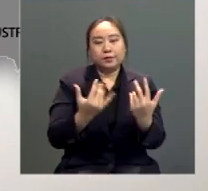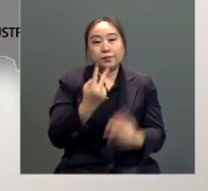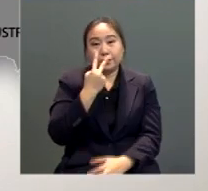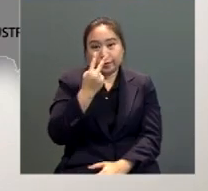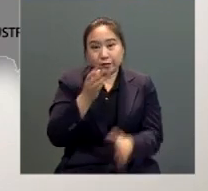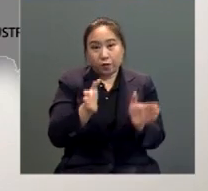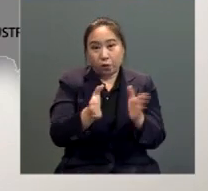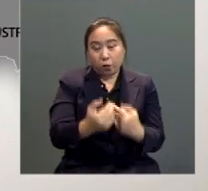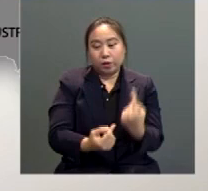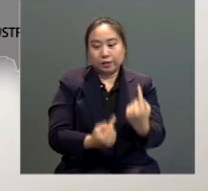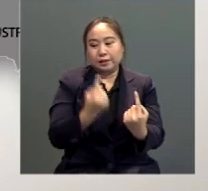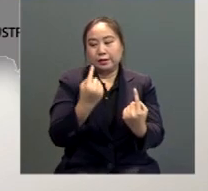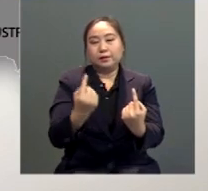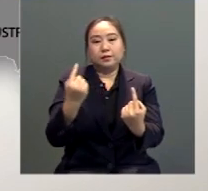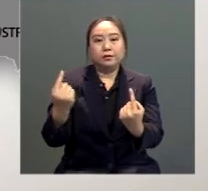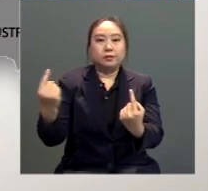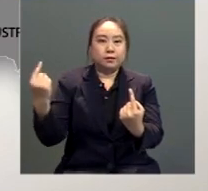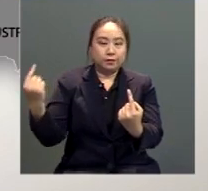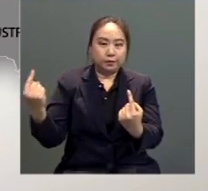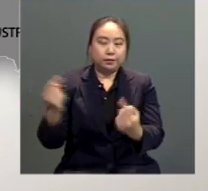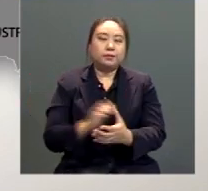คนท่านที่มาถึงได้มีกระบวนการตรวจครองอีกครั้งจากชุดคัดกรองและรักษาพยาบาลจากโรงพยาบาลค่ายนวมินทรราชินีก่อนจัดให้เข้าที่พักรอดูอาการซึ่งได้จากให้พักห้องละ1คนเท่านั้นครับคือต้องบอกไม่ต้องแบบนี้นะครับมันมีสองอย่างอย่างแรกก็คือสถานที่ที่รัฐบาลหรือว่าหน่วยงานที่เกี่ยวข้องหรืองานน้องทิ้งก็ตามทีเอาไปเป็นโลโก้ควรเลนส์ทีเนี่ยผมชมที่อยู่รอบๆต้องมั่นใจในการบริหารจัดการนะครับว่าเหล่านี้จะไม่ทำให้คนรอบข้างเดือดร้อนแน่นอนอย่างที่สองนะครับคนที่ปรากฏว่ารักษาและก็หายแล้วกลับไปบ้านเดี๋ยวจะไปรังเกียจเขาหายก็คือหายนะครับตรงกันข้ามคนที่หายแล้วต่างไปอยู่บ้านเนี่ยต้องดูแลตัวเองเป็นพิเศษด้วยซ้ำต้องใส่หน้ากากอนามัยเป็นประจำเพราะว่าคุณได้รับเชื้อบางทีเชื้อมัน